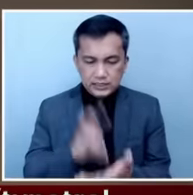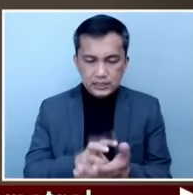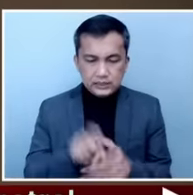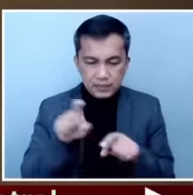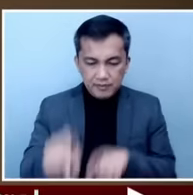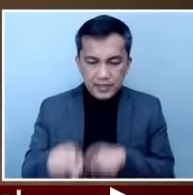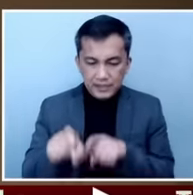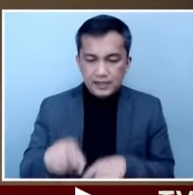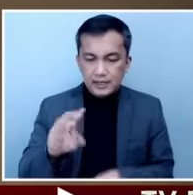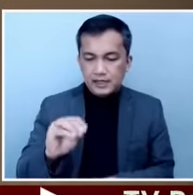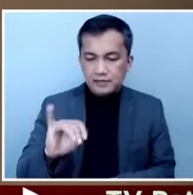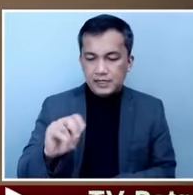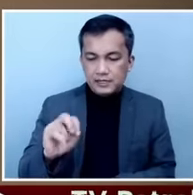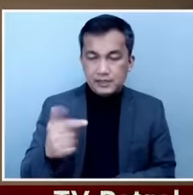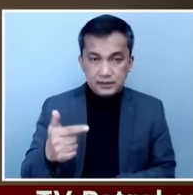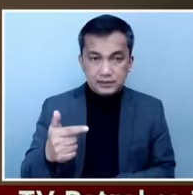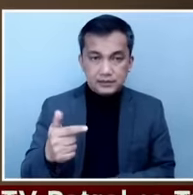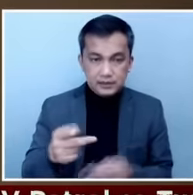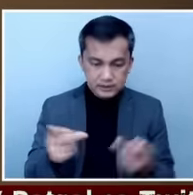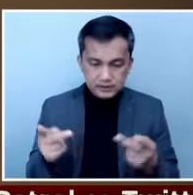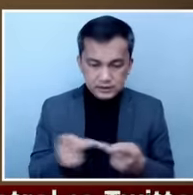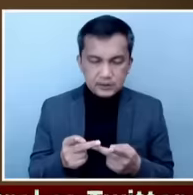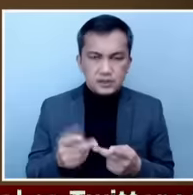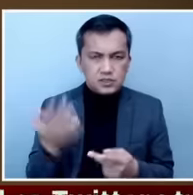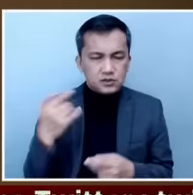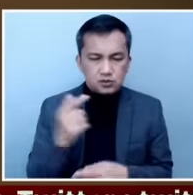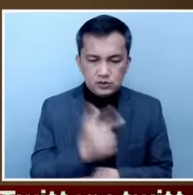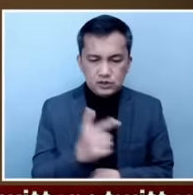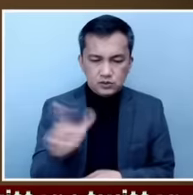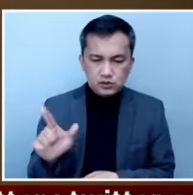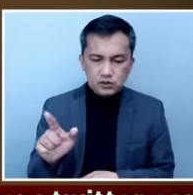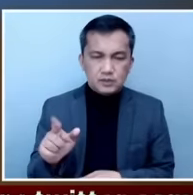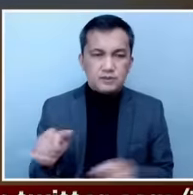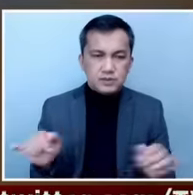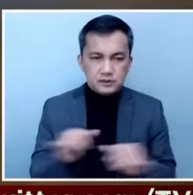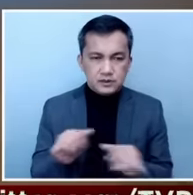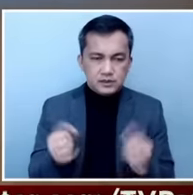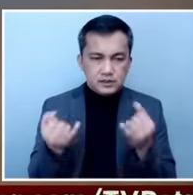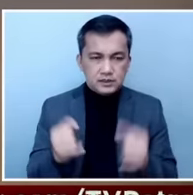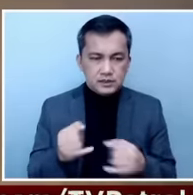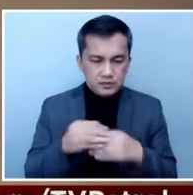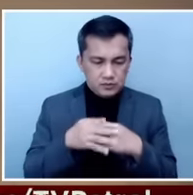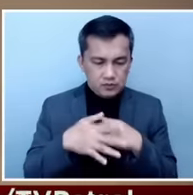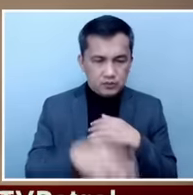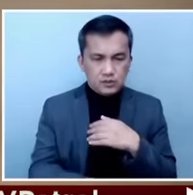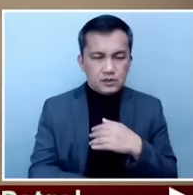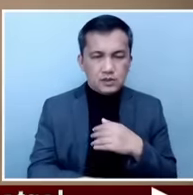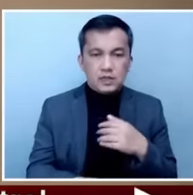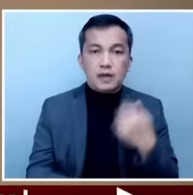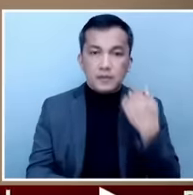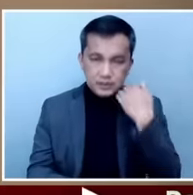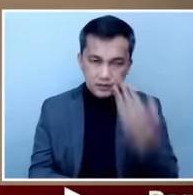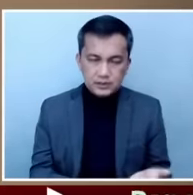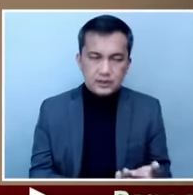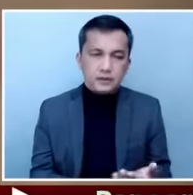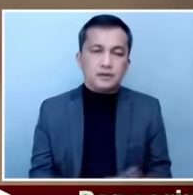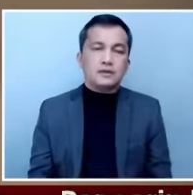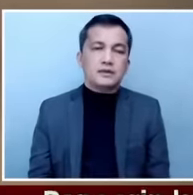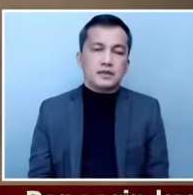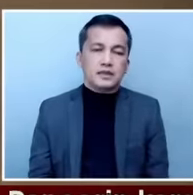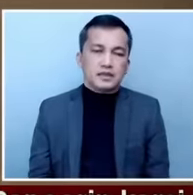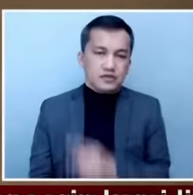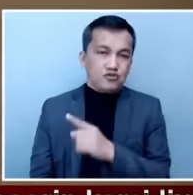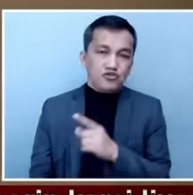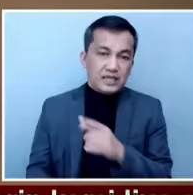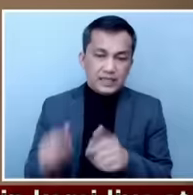noong taong 2021, may ganito ring insidente ng landslide na may nasawi rin ang doon sa